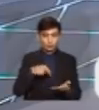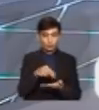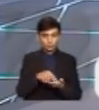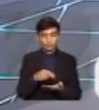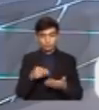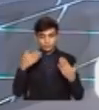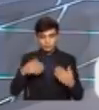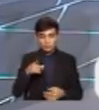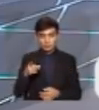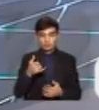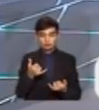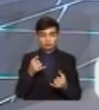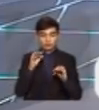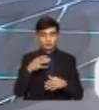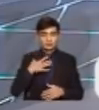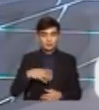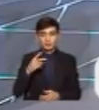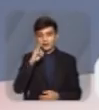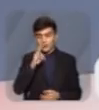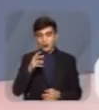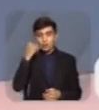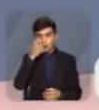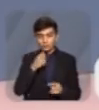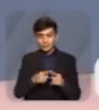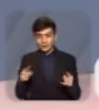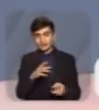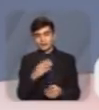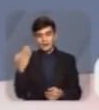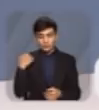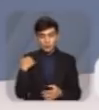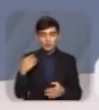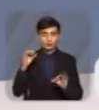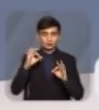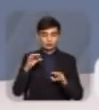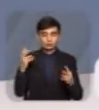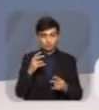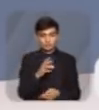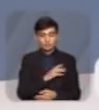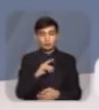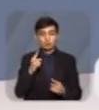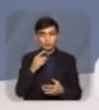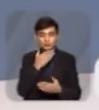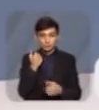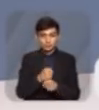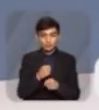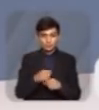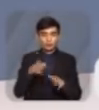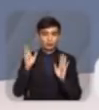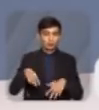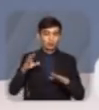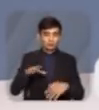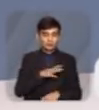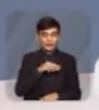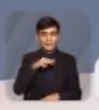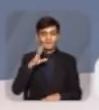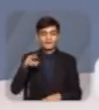штрафстоянке, да, там и убирать тому прочее. А два года или даже больше лет, да почему никто этого не делал? Преступная халатность, понимаете, со стороны